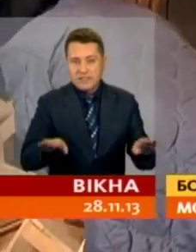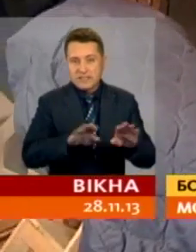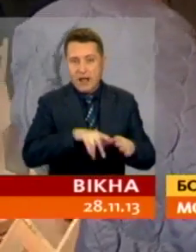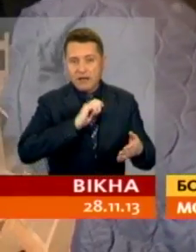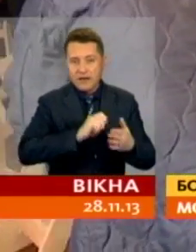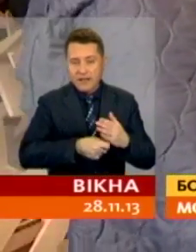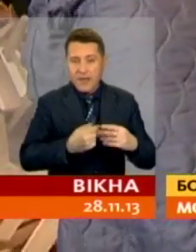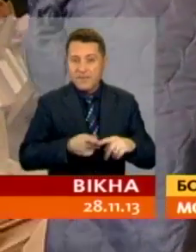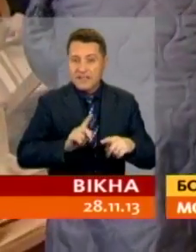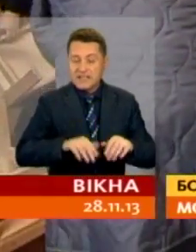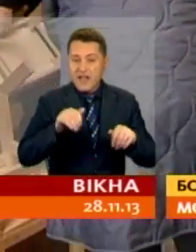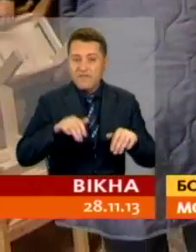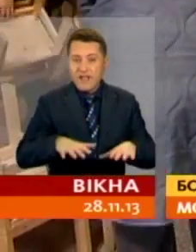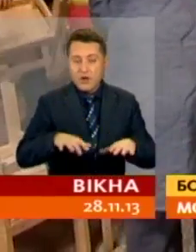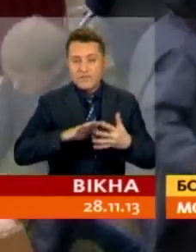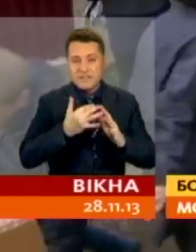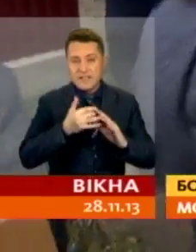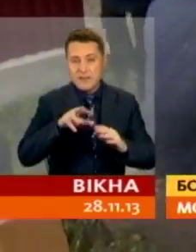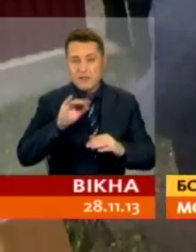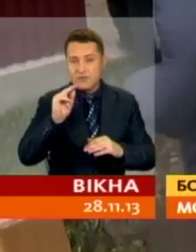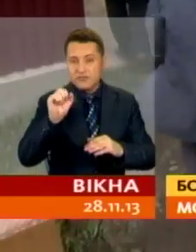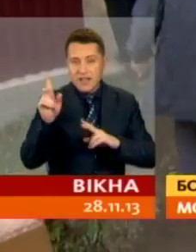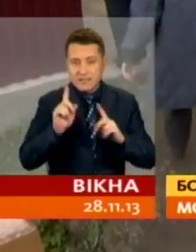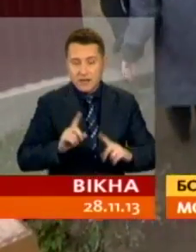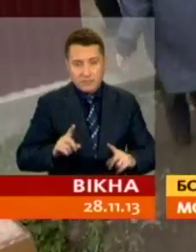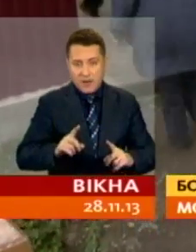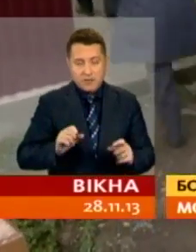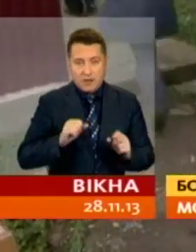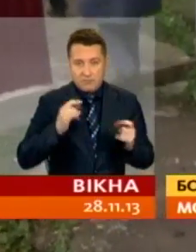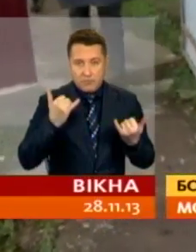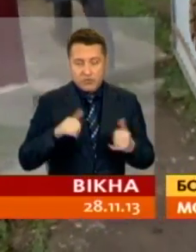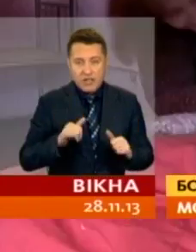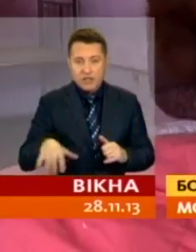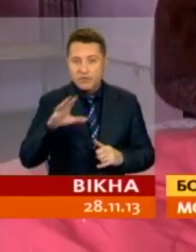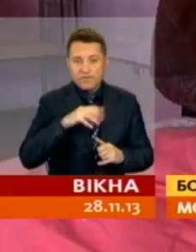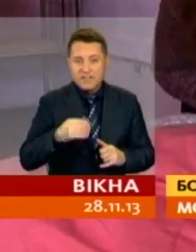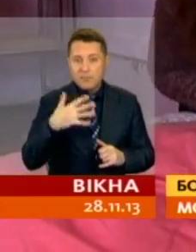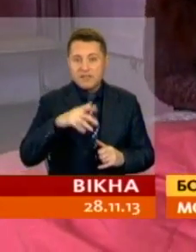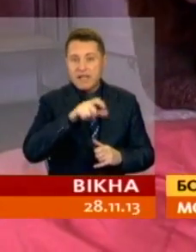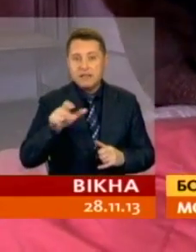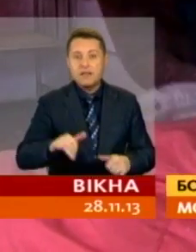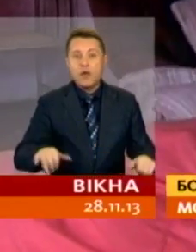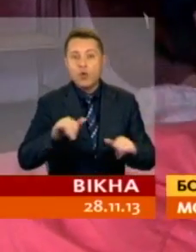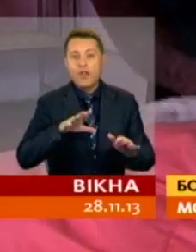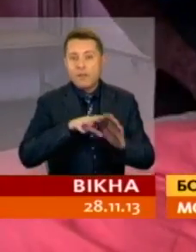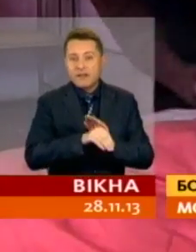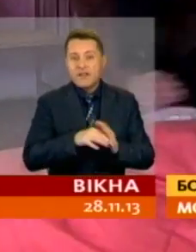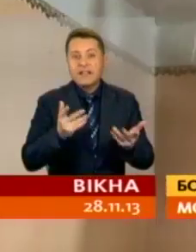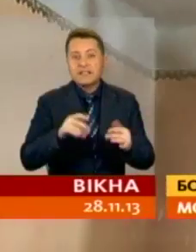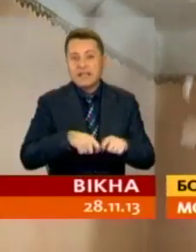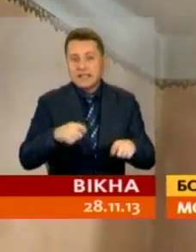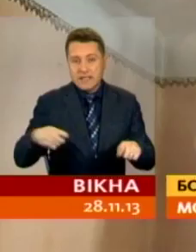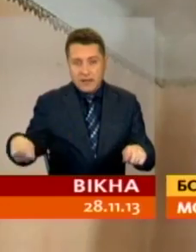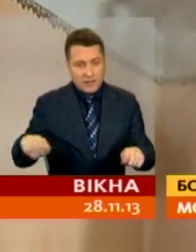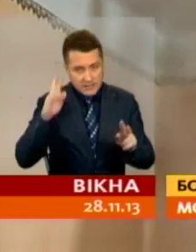Цей вирок у селі Мирча на Закарпатті ошелешив усіх. Півсотні дітей нема куди прилаштувати. І наскільки це затягнеться, незрозуміло. Проект